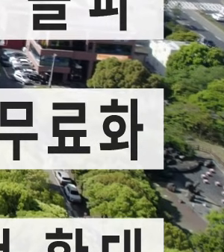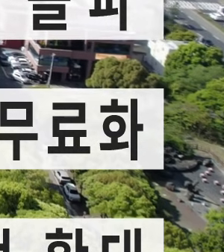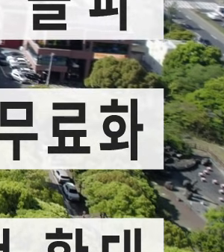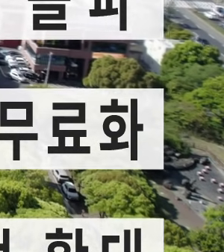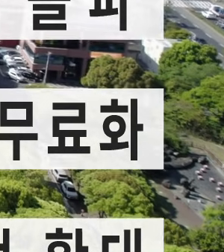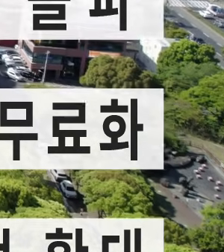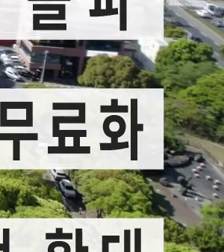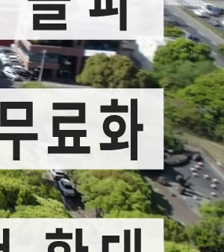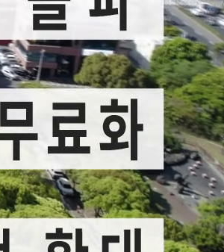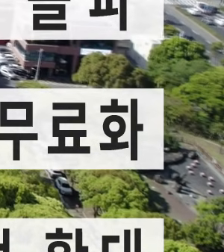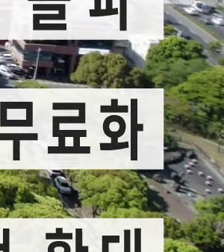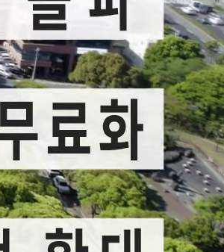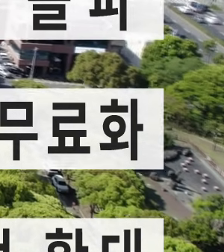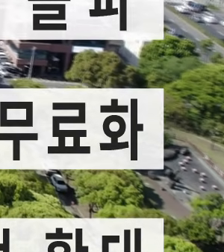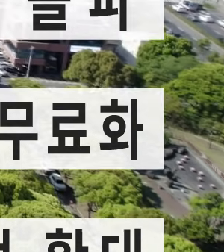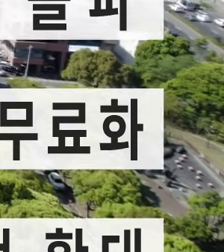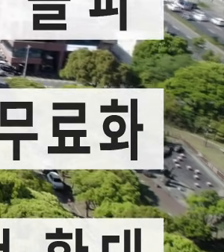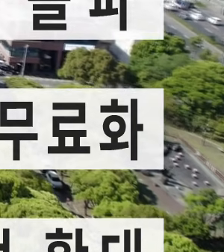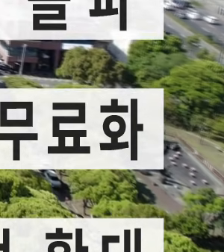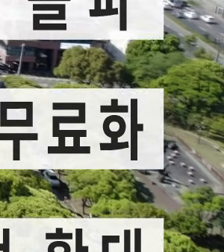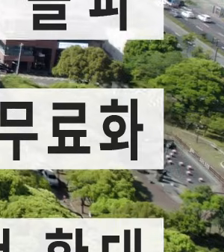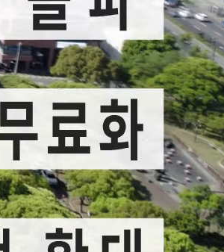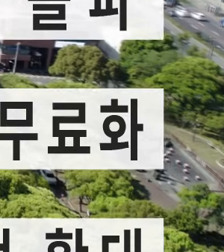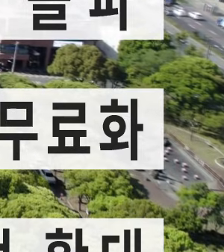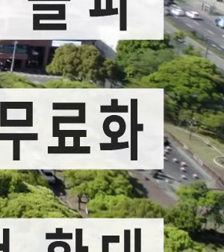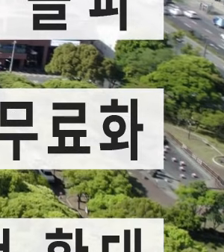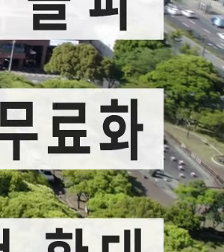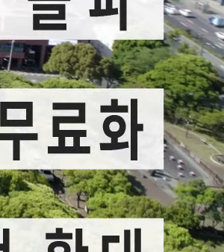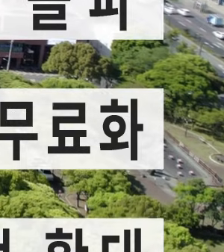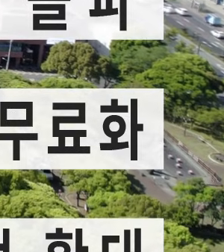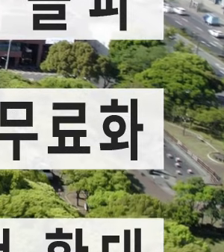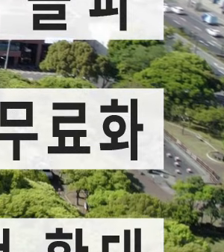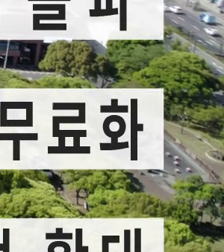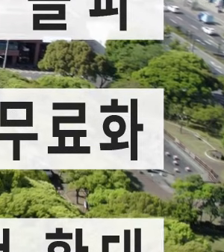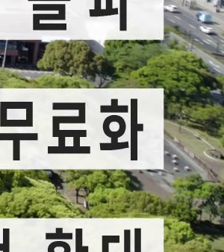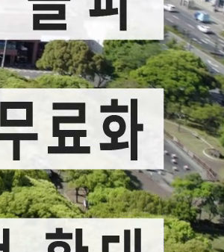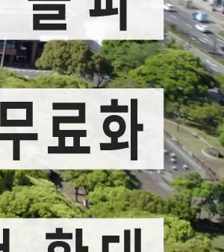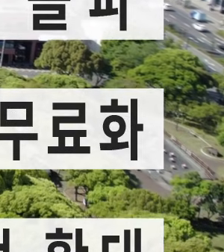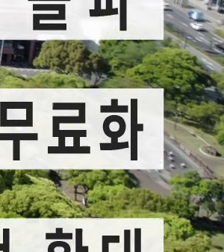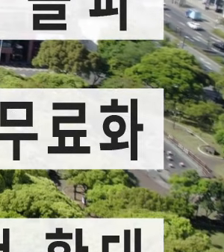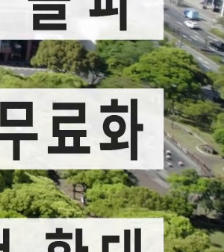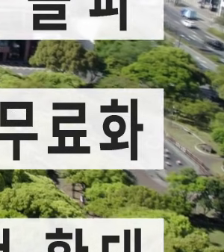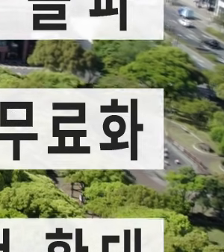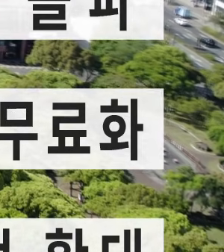1100번, 1100-1번 한라 눈꽃버스를 운행합니다.